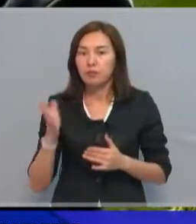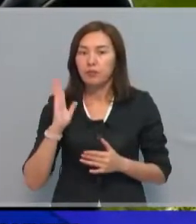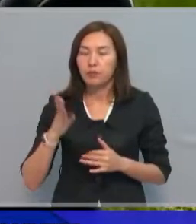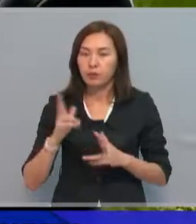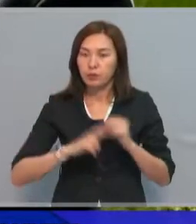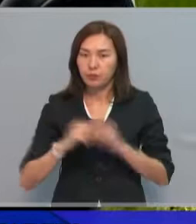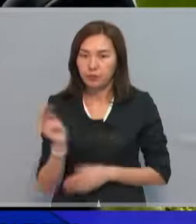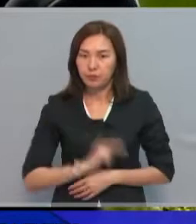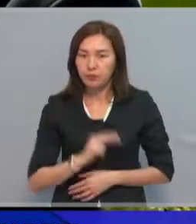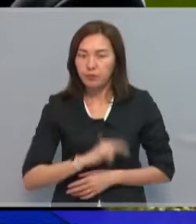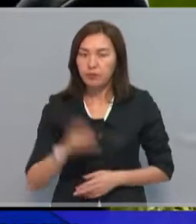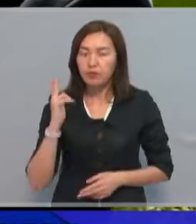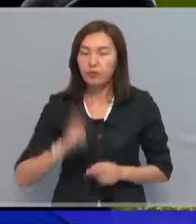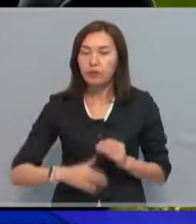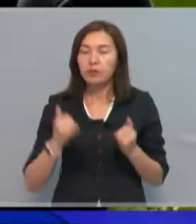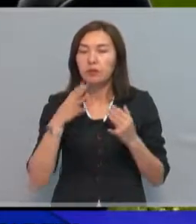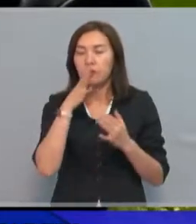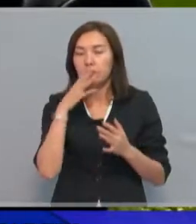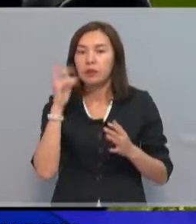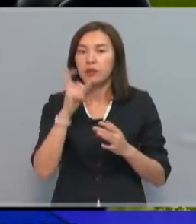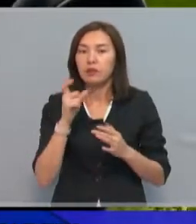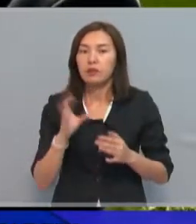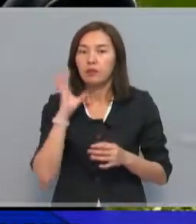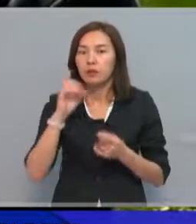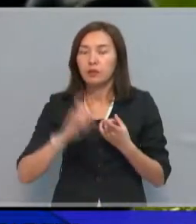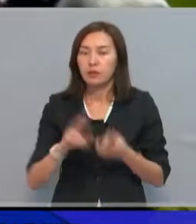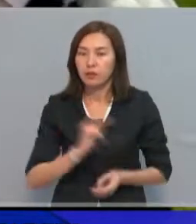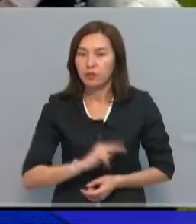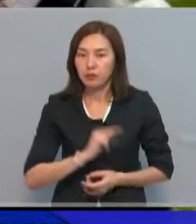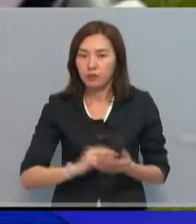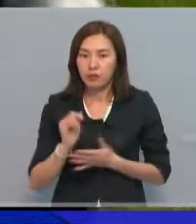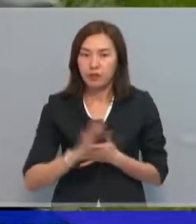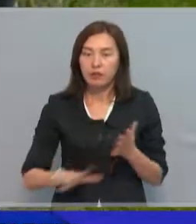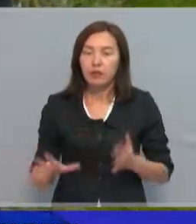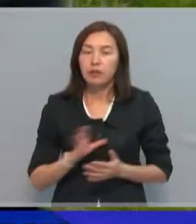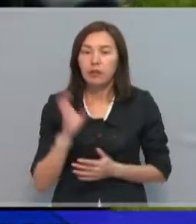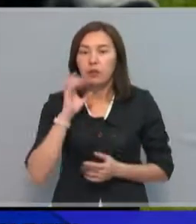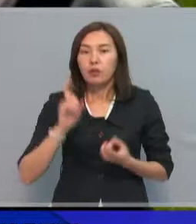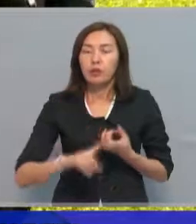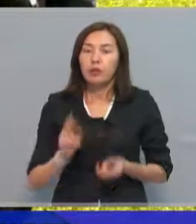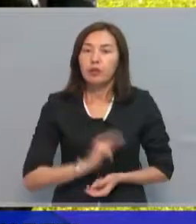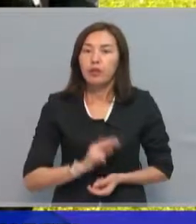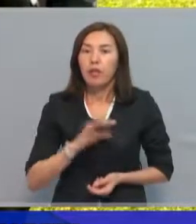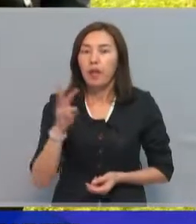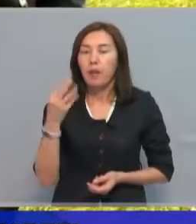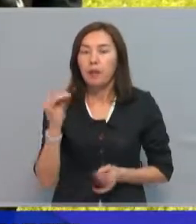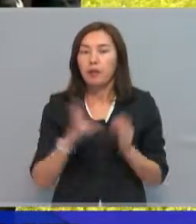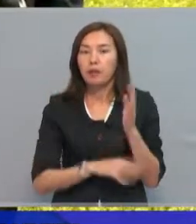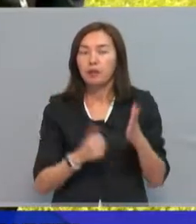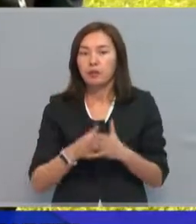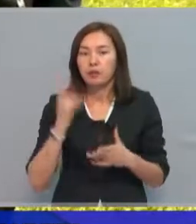жүргізілген құрылыс жұмыстары аяқталып, қазіргі уақытта тұрғындарды суға қосу жұмыстары жүргізілуде. Суға қосу жұмыстары мамыр айының